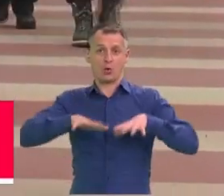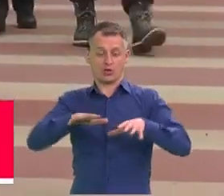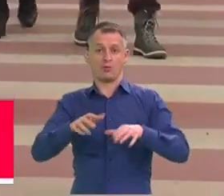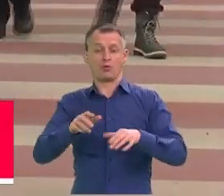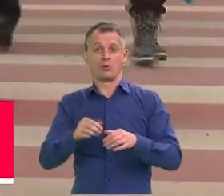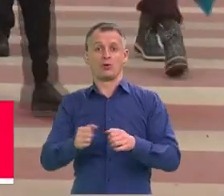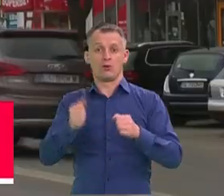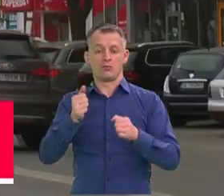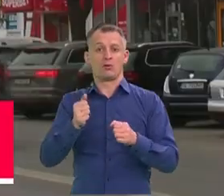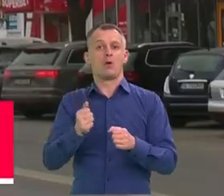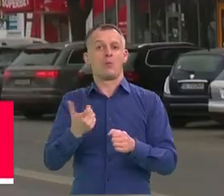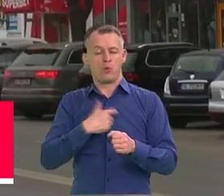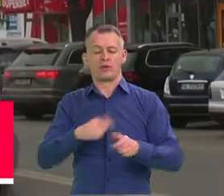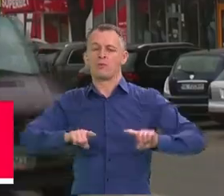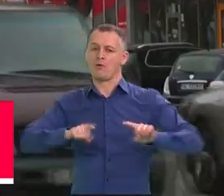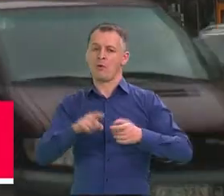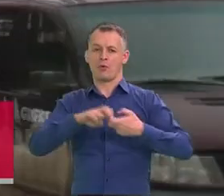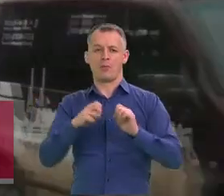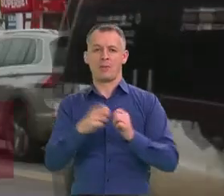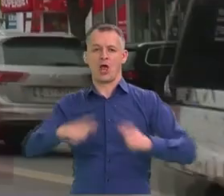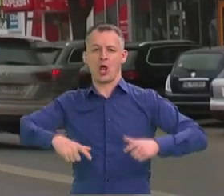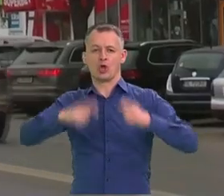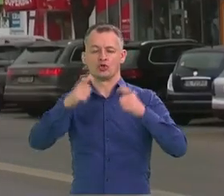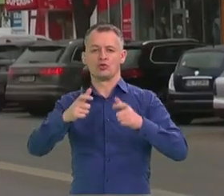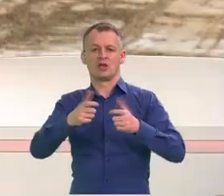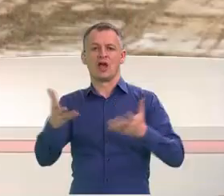grav construcțiile deja așubrezite în timp.